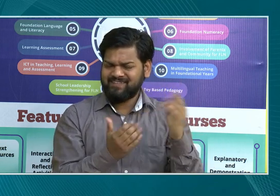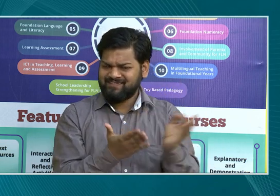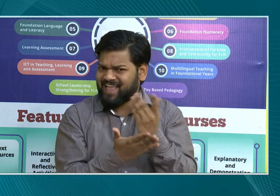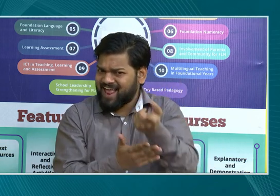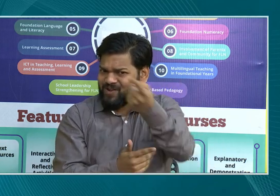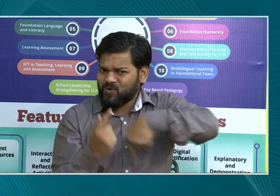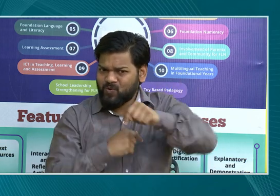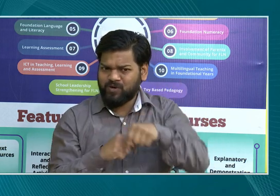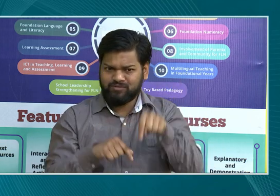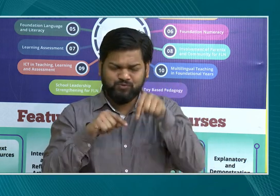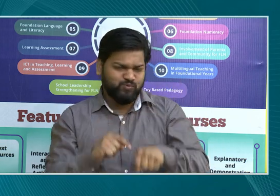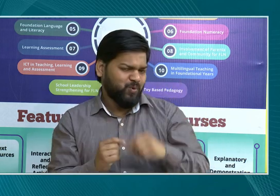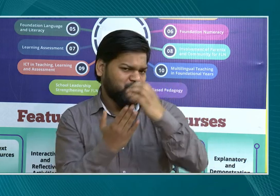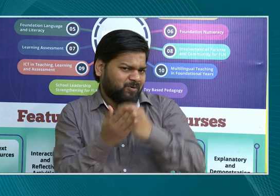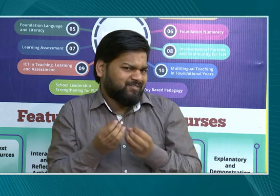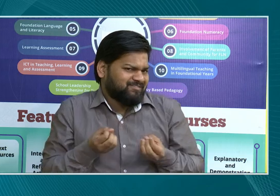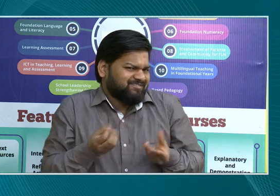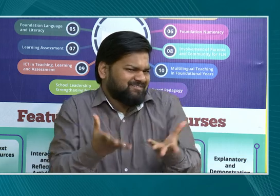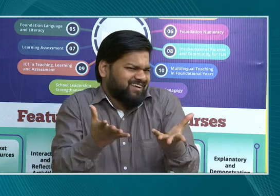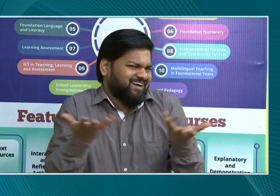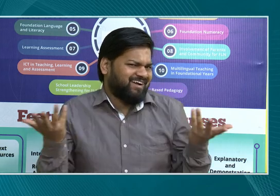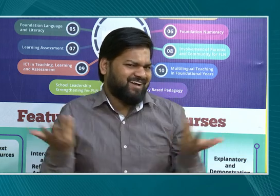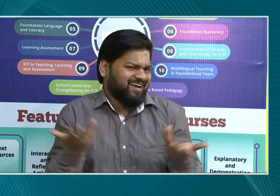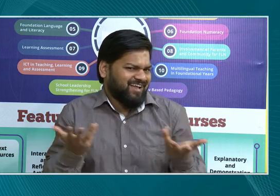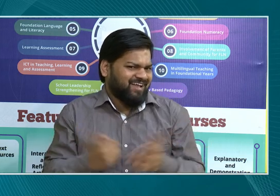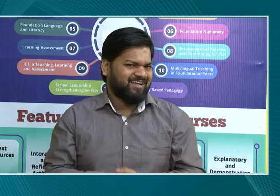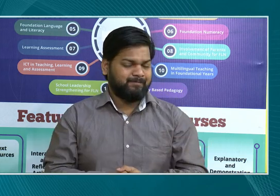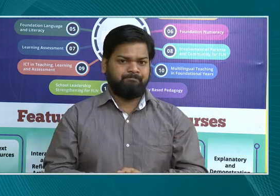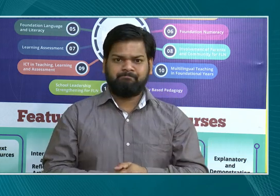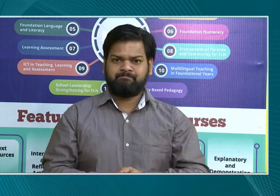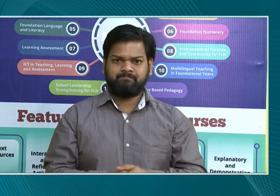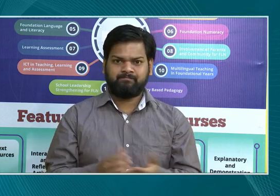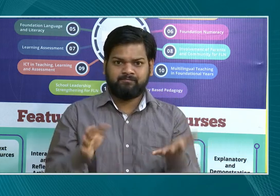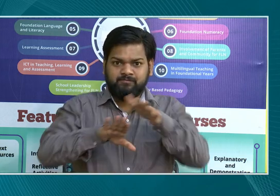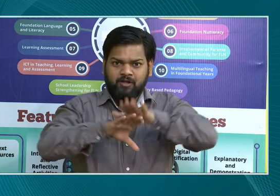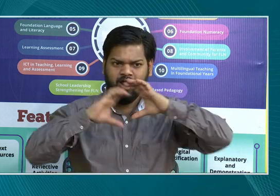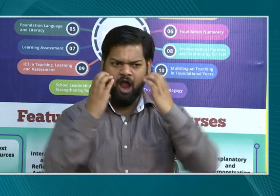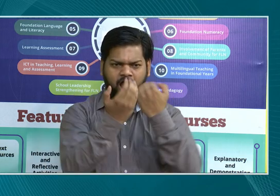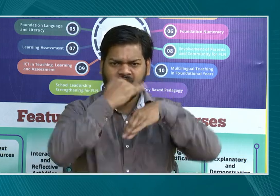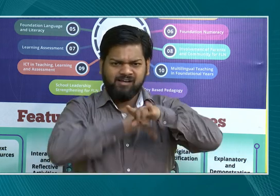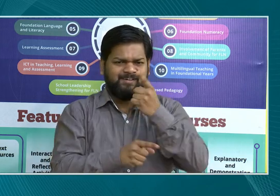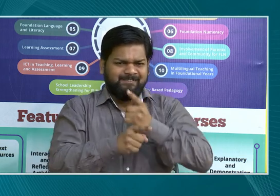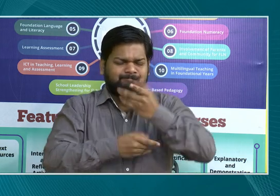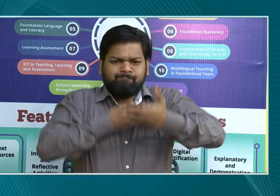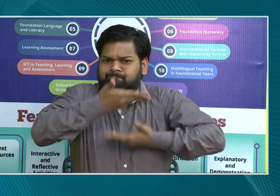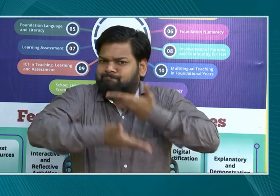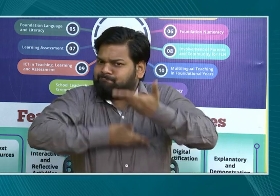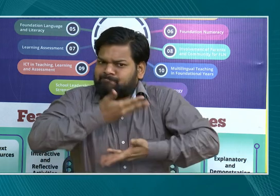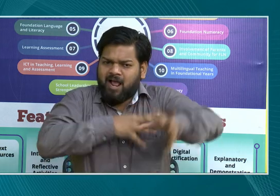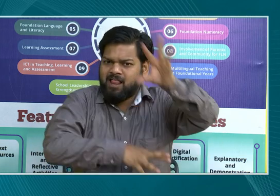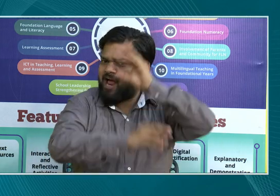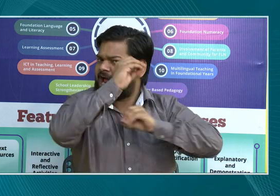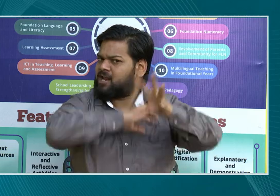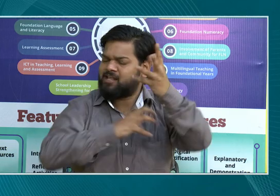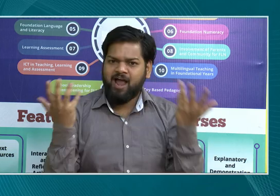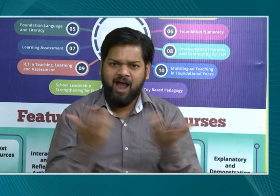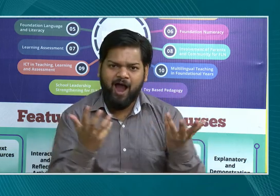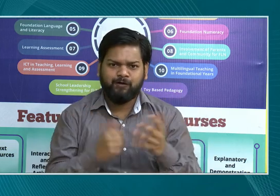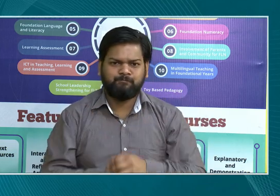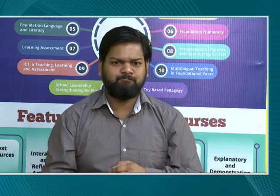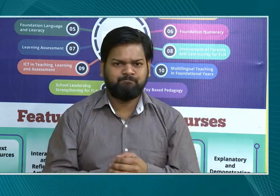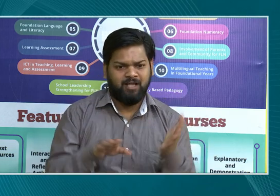आज का यह लाइव इंटरएक्टिव सेशन लेकर जो की है टीचिंग लर्निंग इंटरवेंशन पर इंक्लूसिव क्लासरूम समावेशी कक्षा का हमारा यह सत्र है